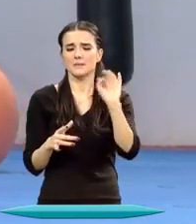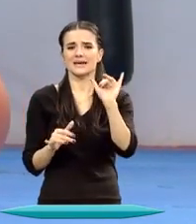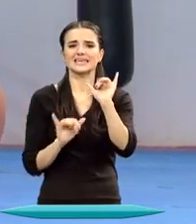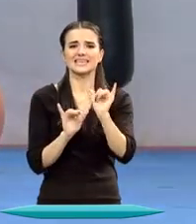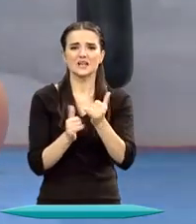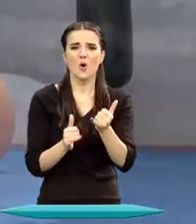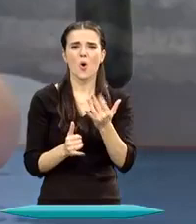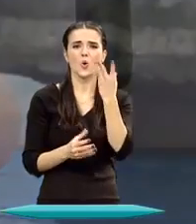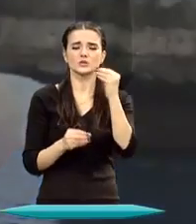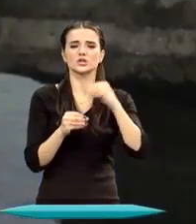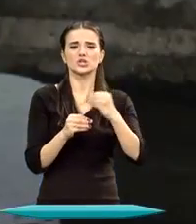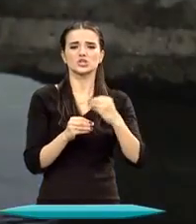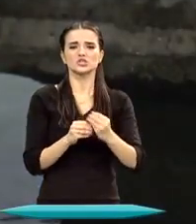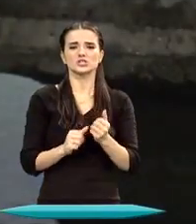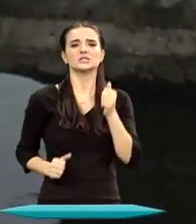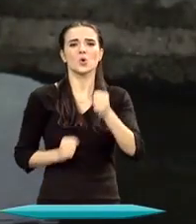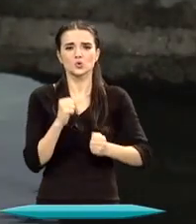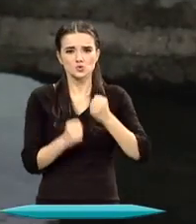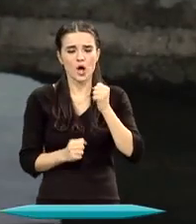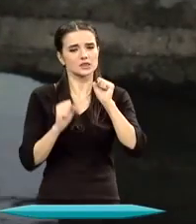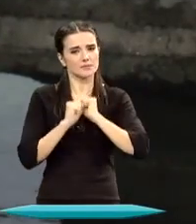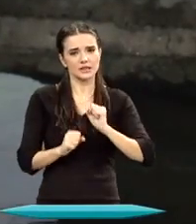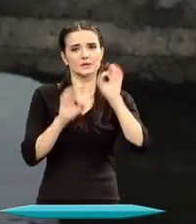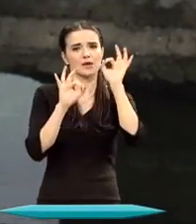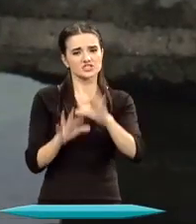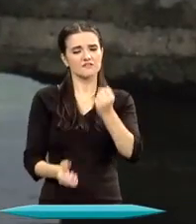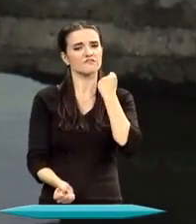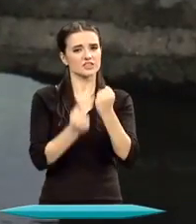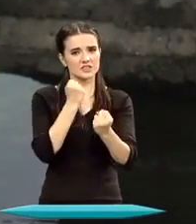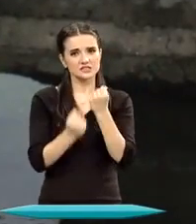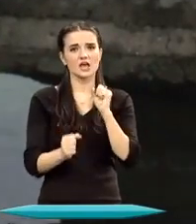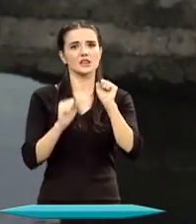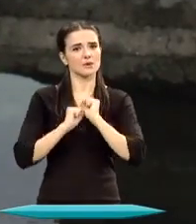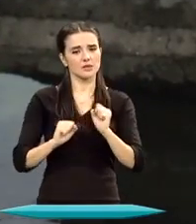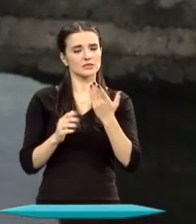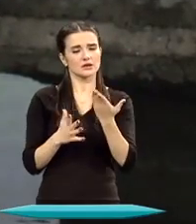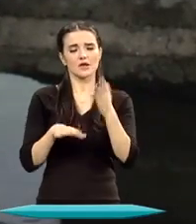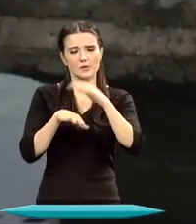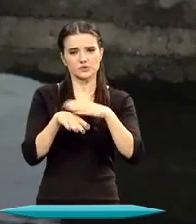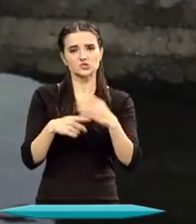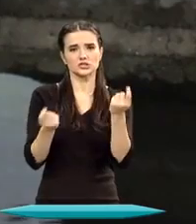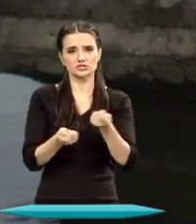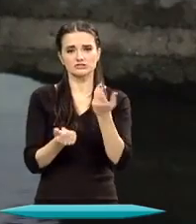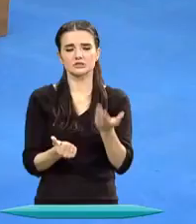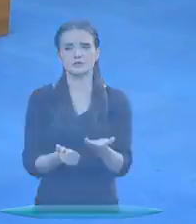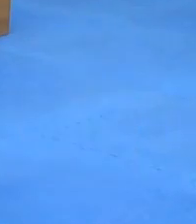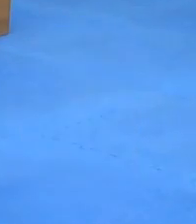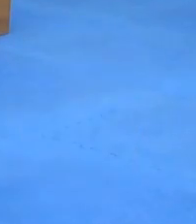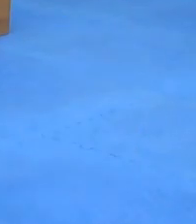tabii kilo problemi de olduğu için kardiyoya da başladık. Özellikle fitness alanında biraz çalışmalar